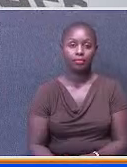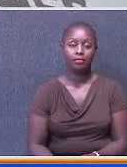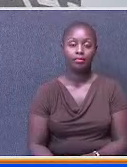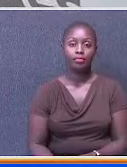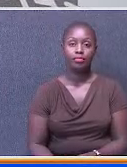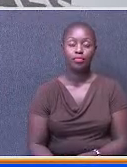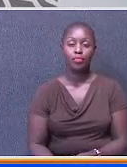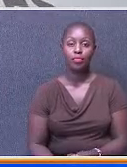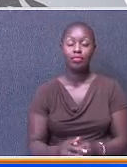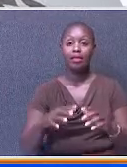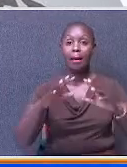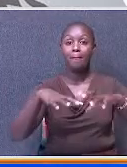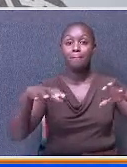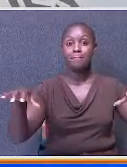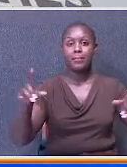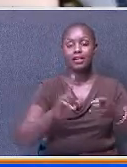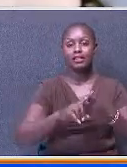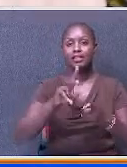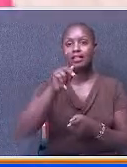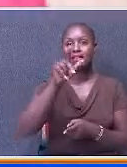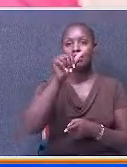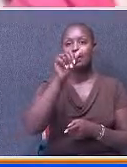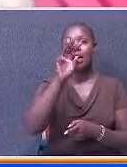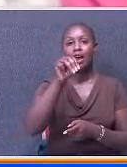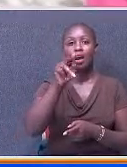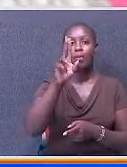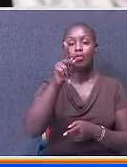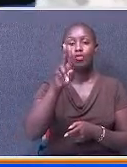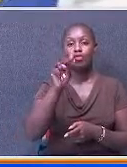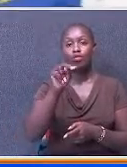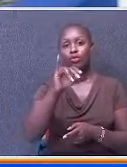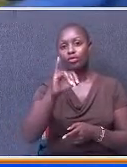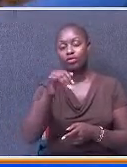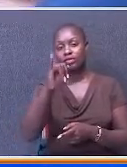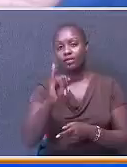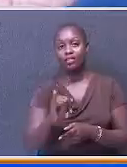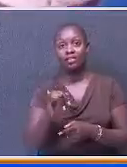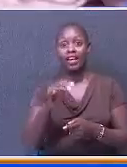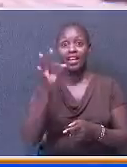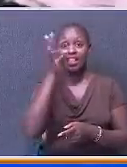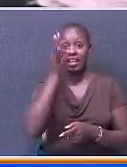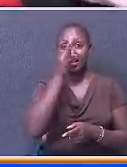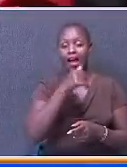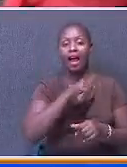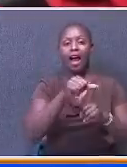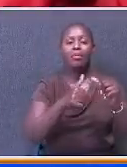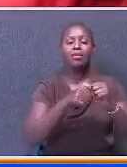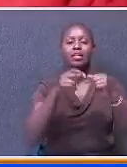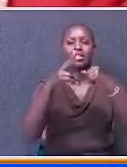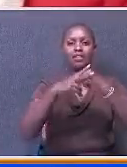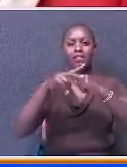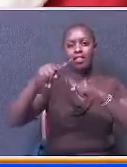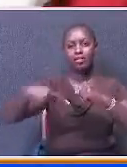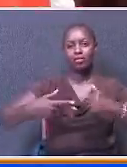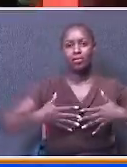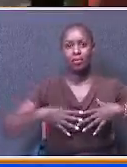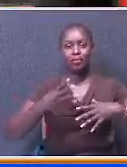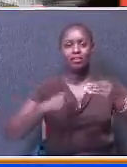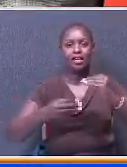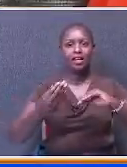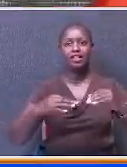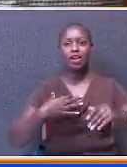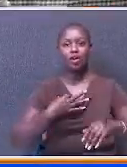Soko la Kamkunji katikati mwa mji wa Nyeri linawafanya biashara takriban 700 wanauza nguo rejareja za aina ya mitumba.